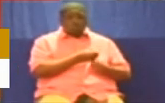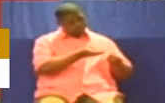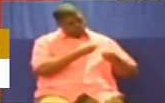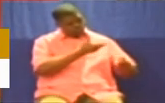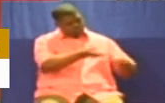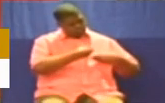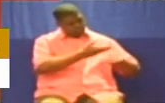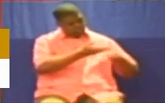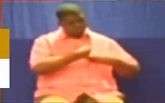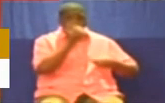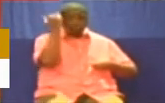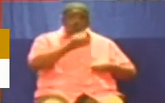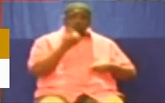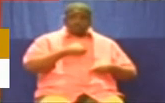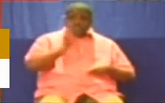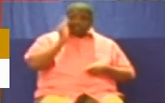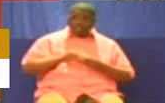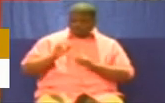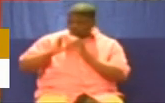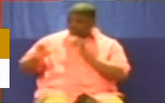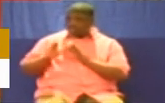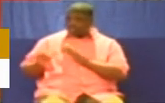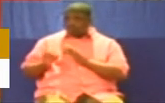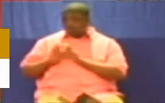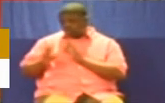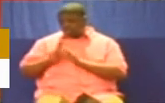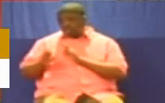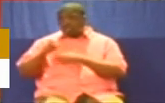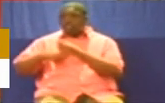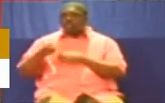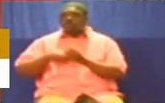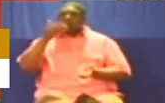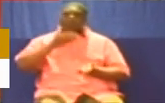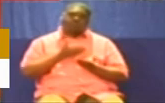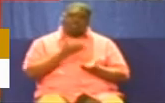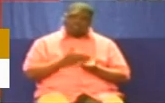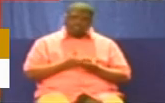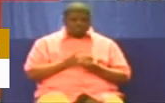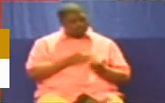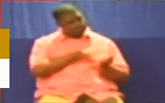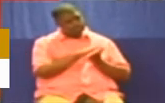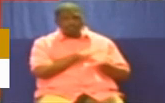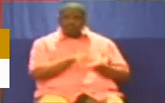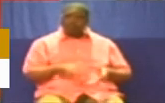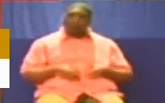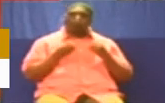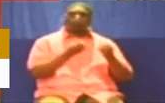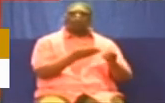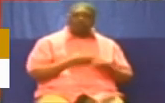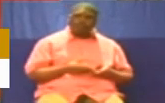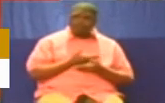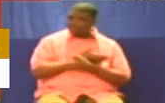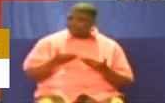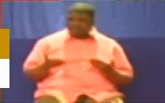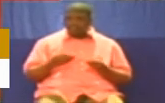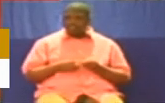na sisi ndani ya serikali tunaendelea na mawasiliano ya kujadiliana ili kuhakikisha kwamba yale maelekezo tutakayoyatoa basi